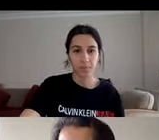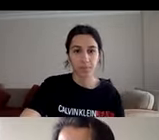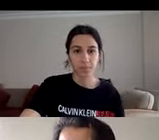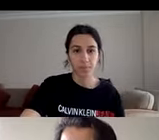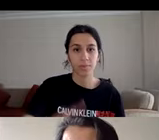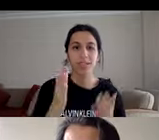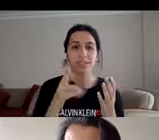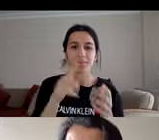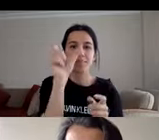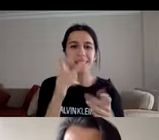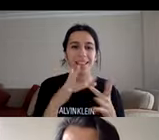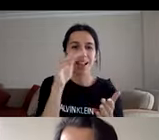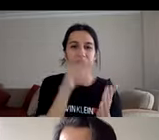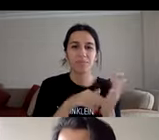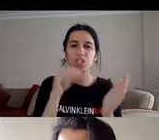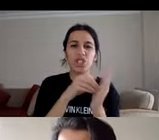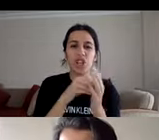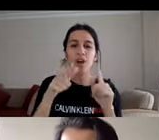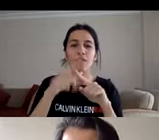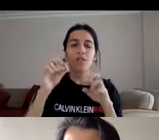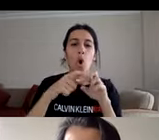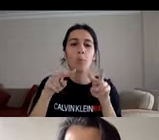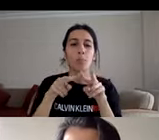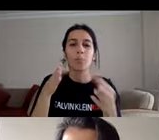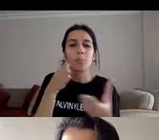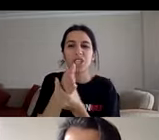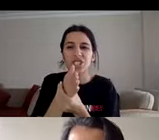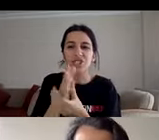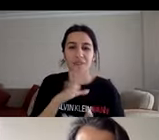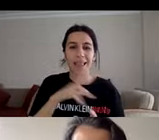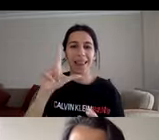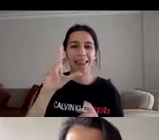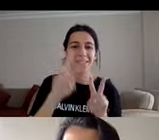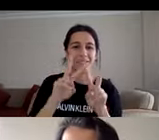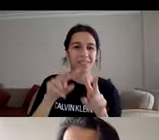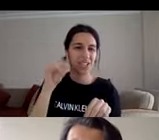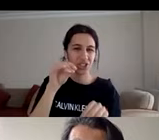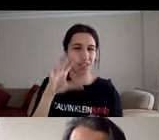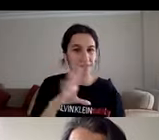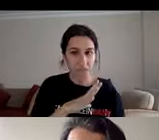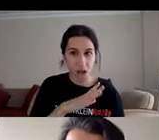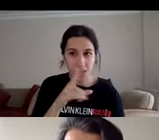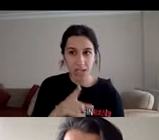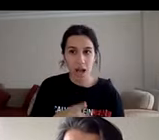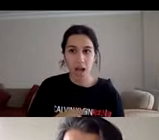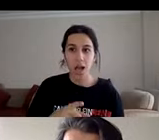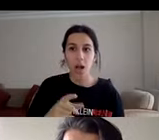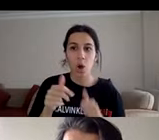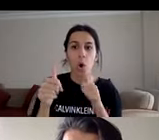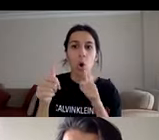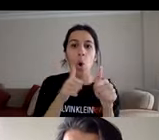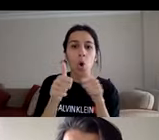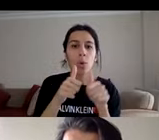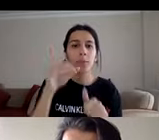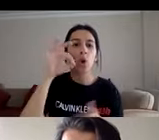sayfada bir form giriş alanı varsa, sayfada bir link varsa, en üstteki link, imlecin otomatik olarak o link üzerine